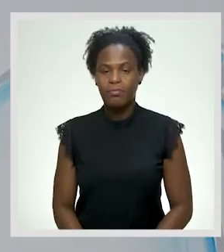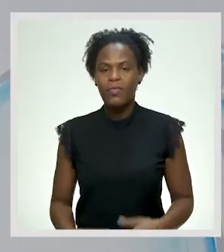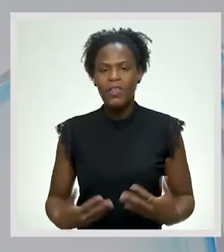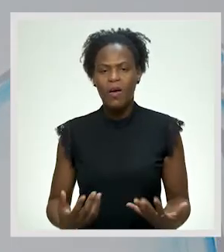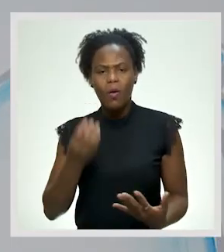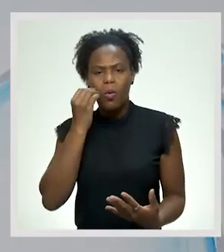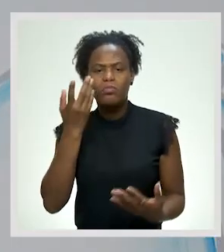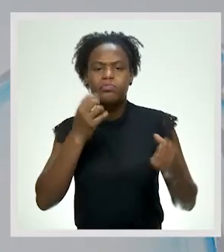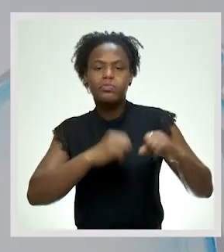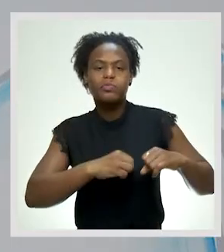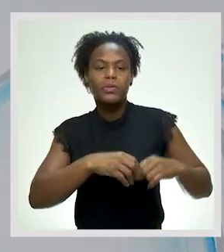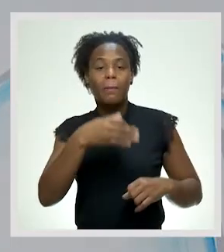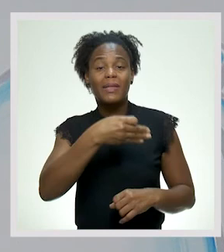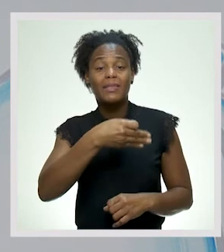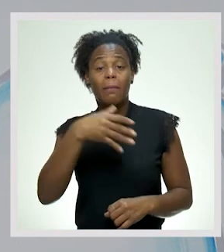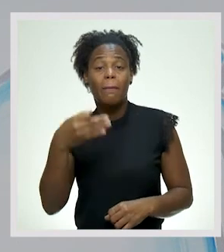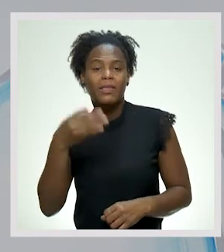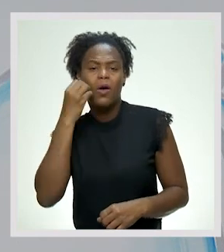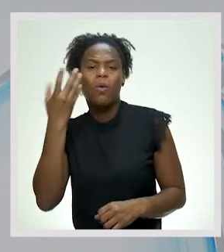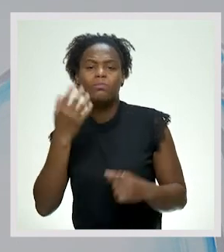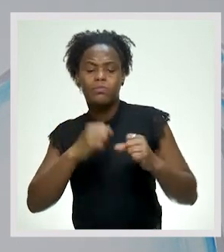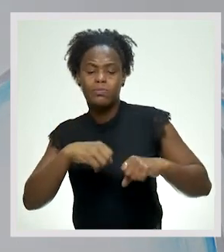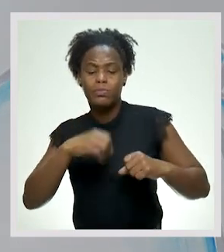Alors, comment s'accorde le participe passé?